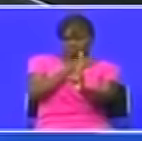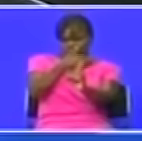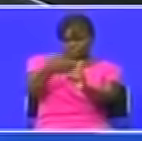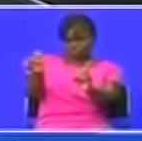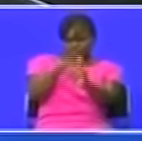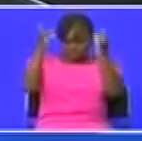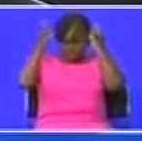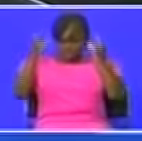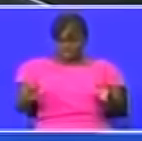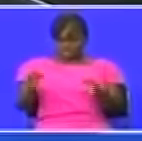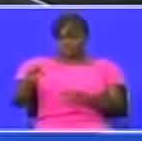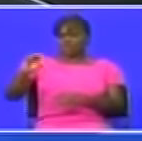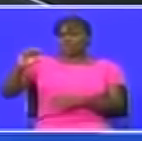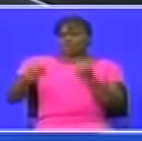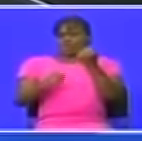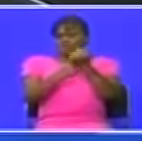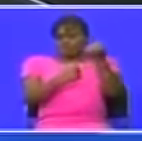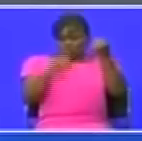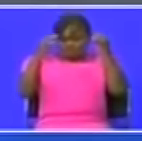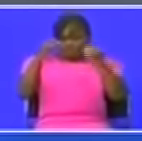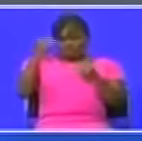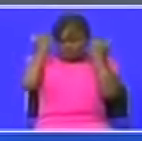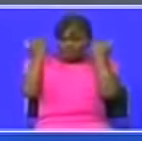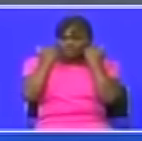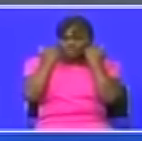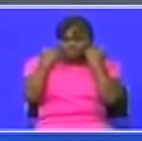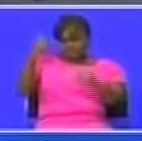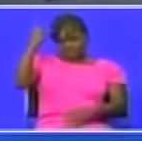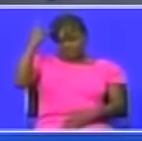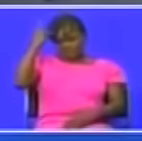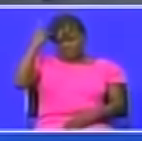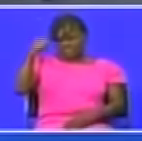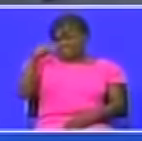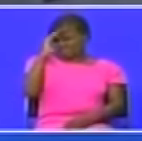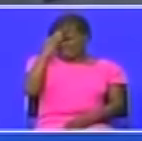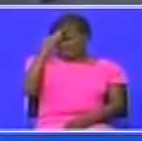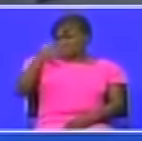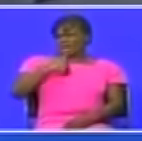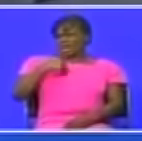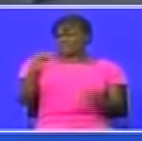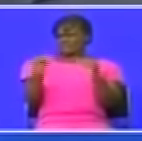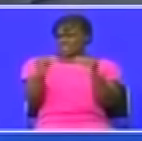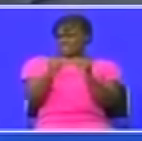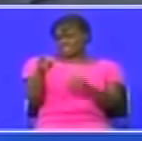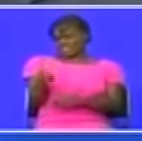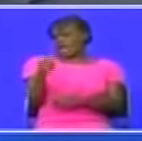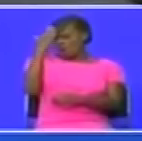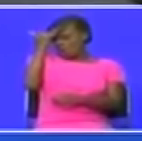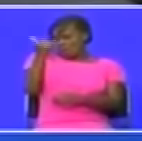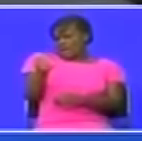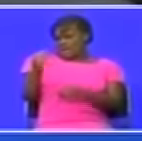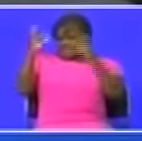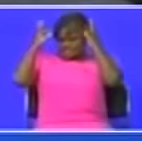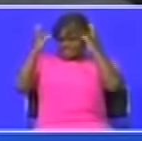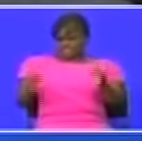wa kesi kuegemea upande wa Evans Kidero, wakili Fred Ngatia alitilia shaka kuwepo kwa mikutano hiyo kutokana na kauli